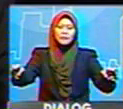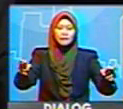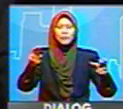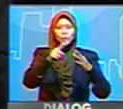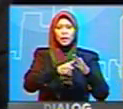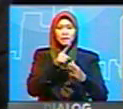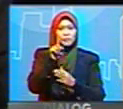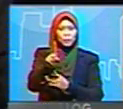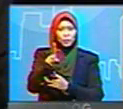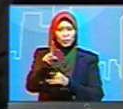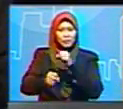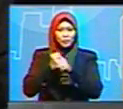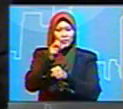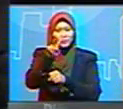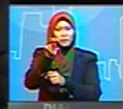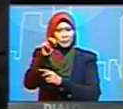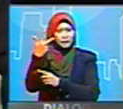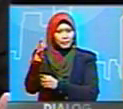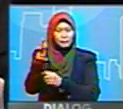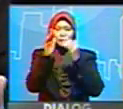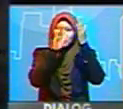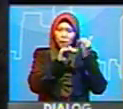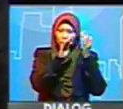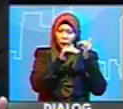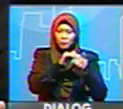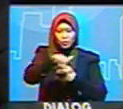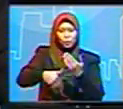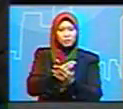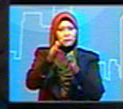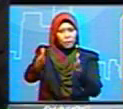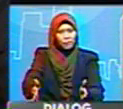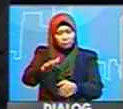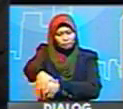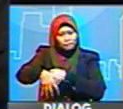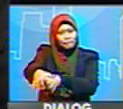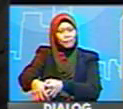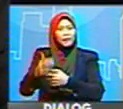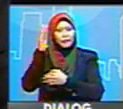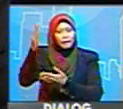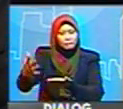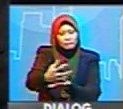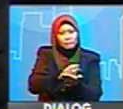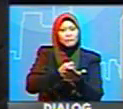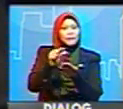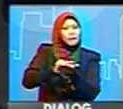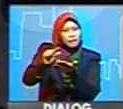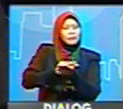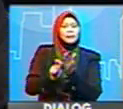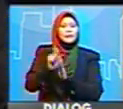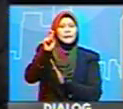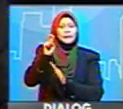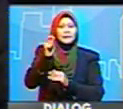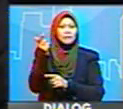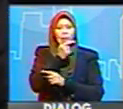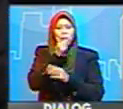Januari 2013 dengan harapan membolehkan pesawah di seluruh negara menikmati penempatan lebih tinggi serta mengelakkan mereka terus menjadi